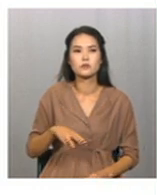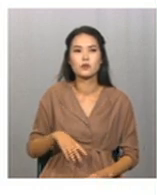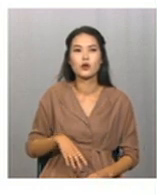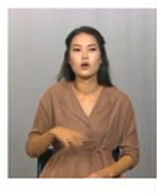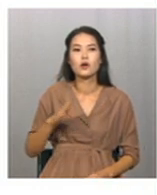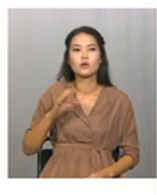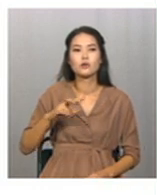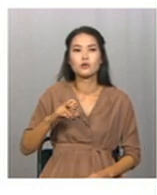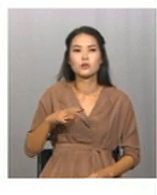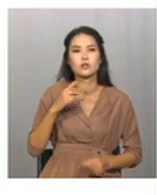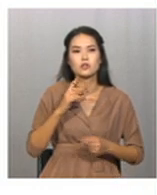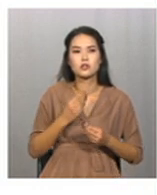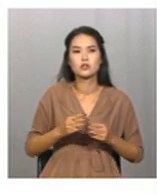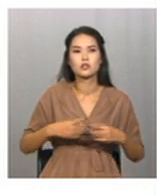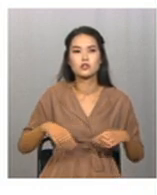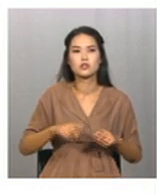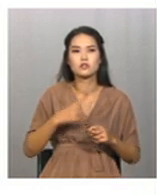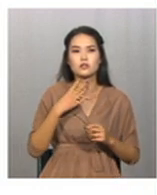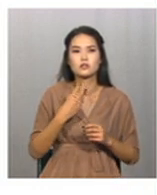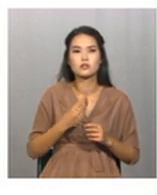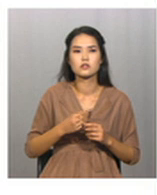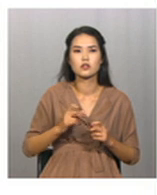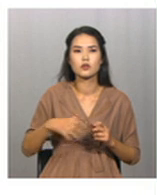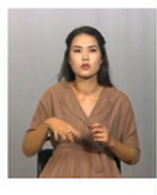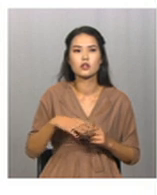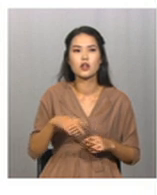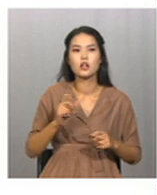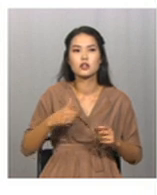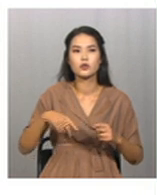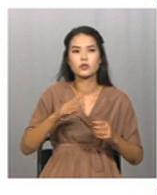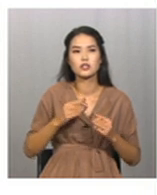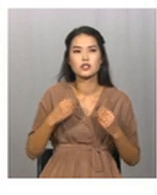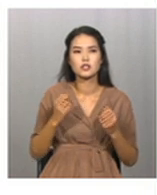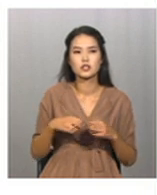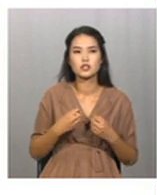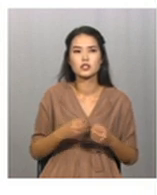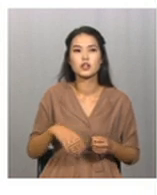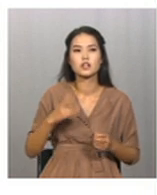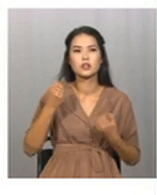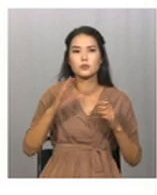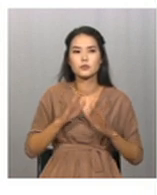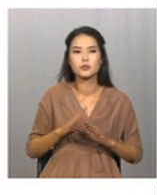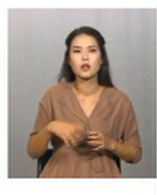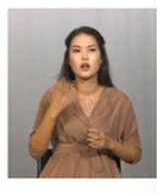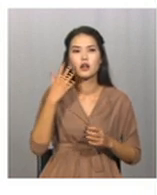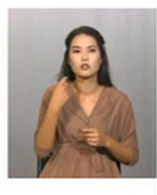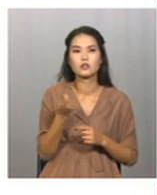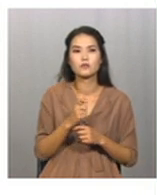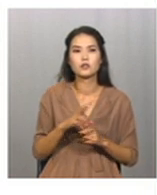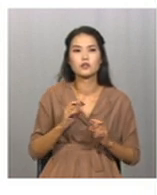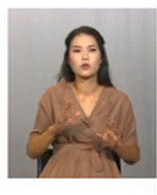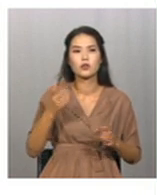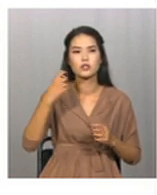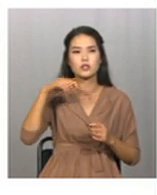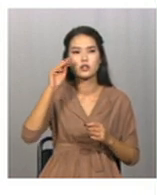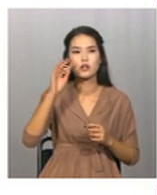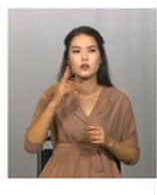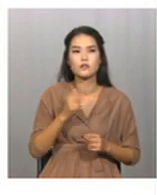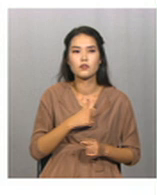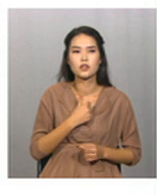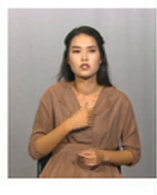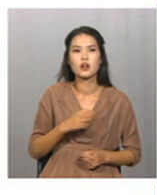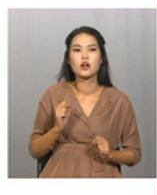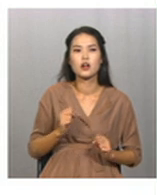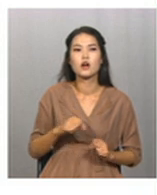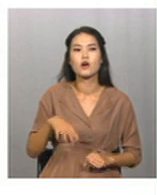Толстой создал собирательный образ народа, народа единого, непобедимого, когда воюют не только солдаты войска,